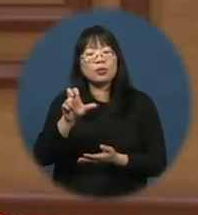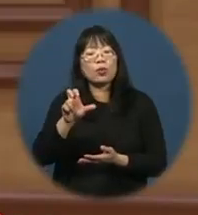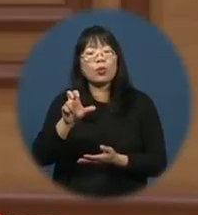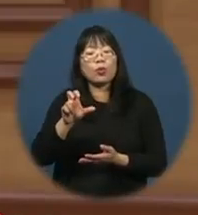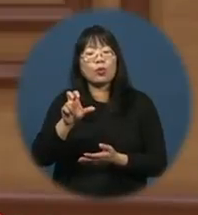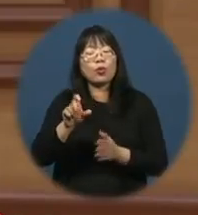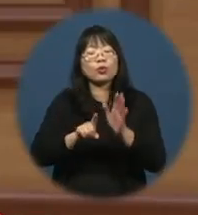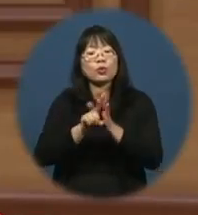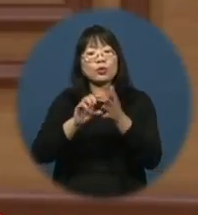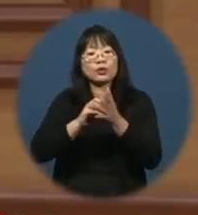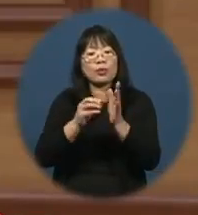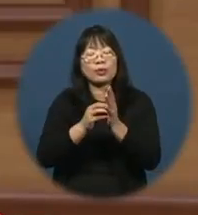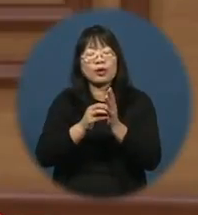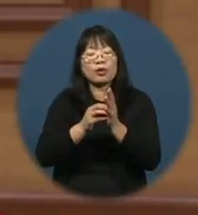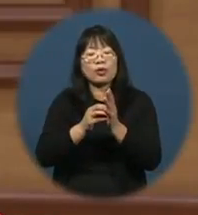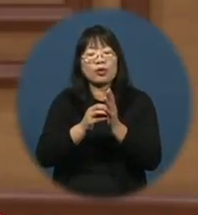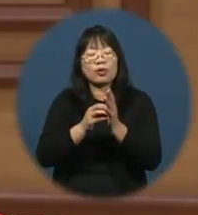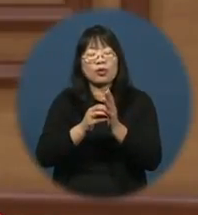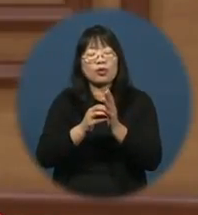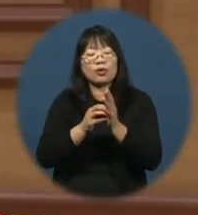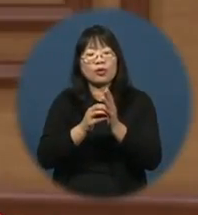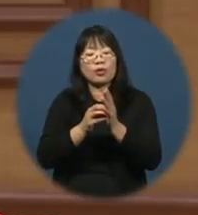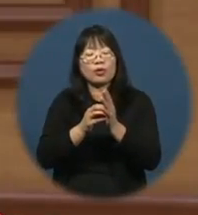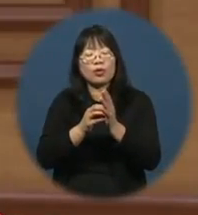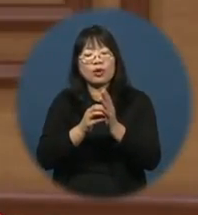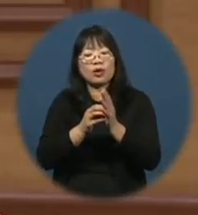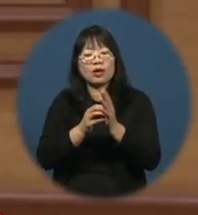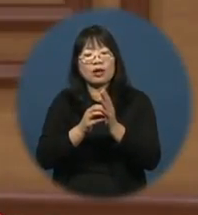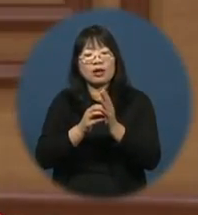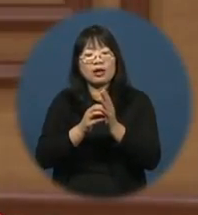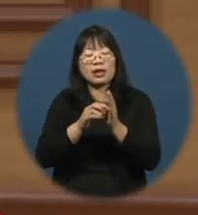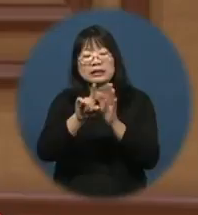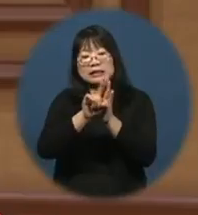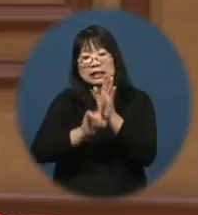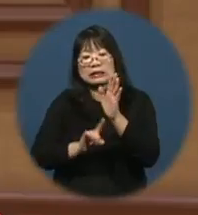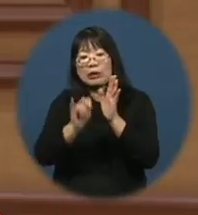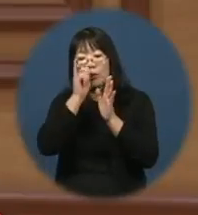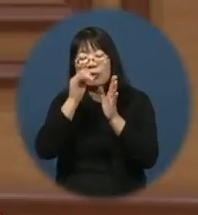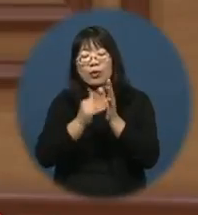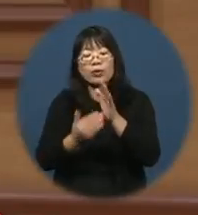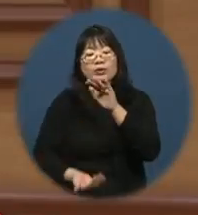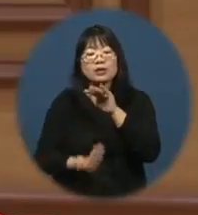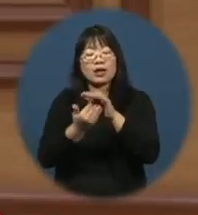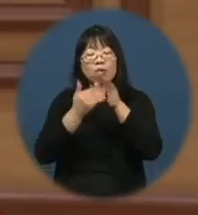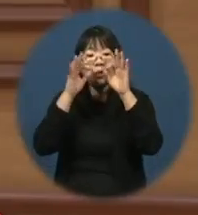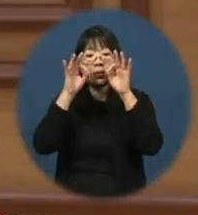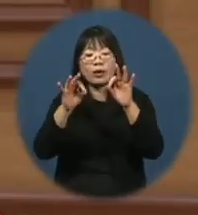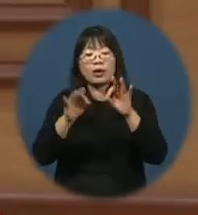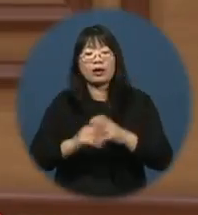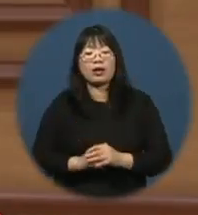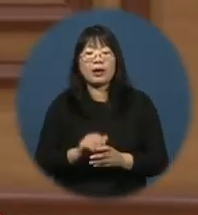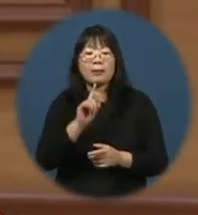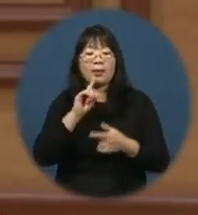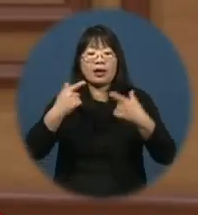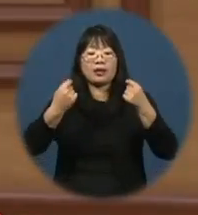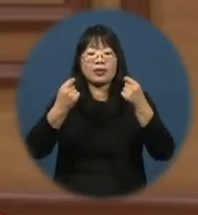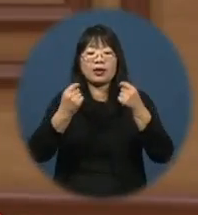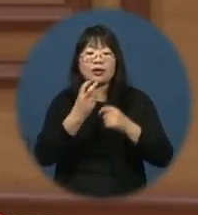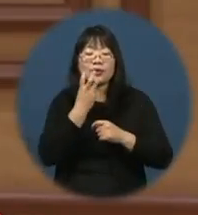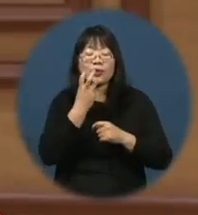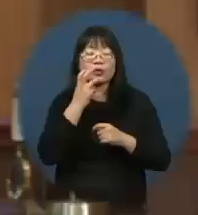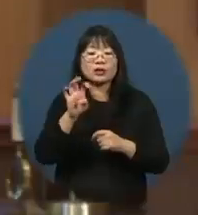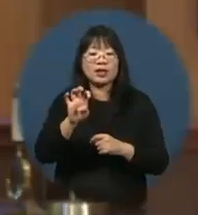25도 정도 열대야가 시작한 25도 정도가 최저 온도가 되고 그렇죠. 최고 온도는 아시다시피 서울에